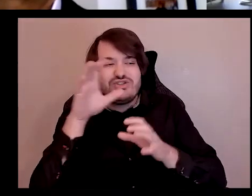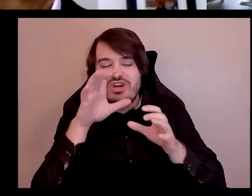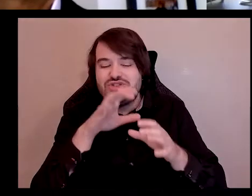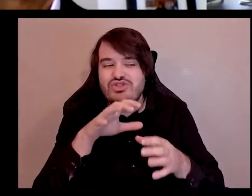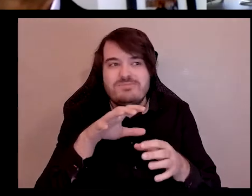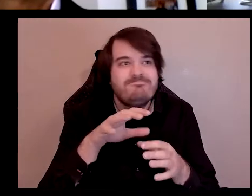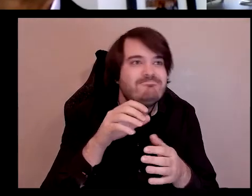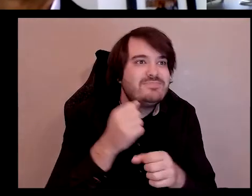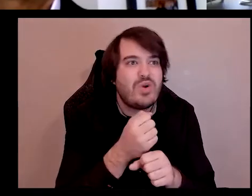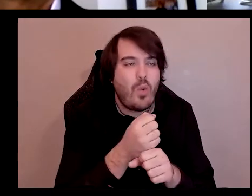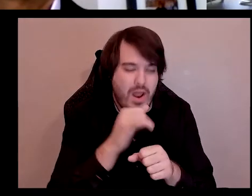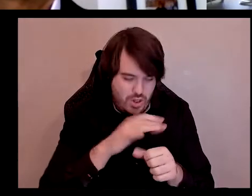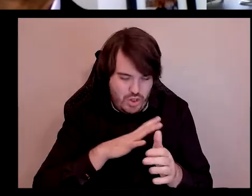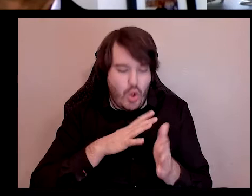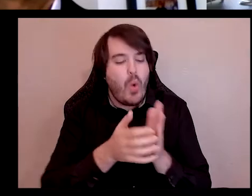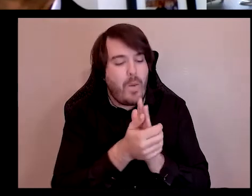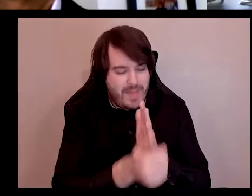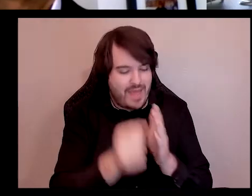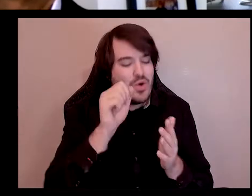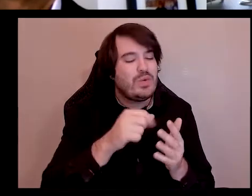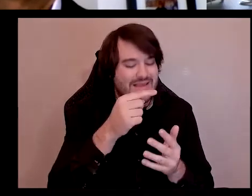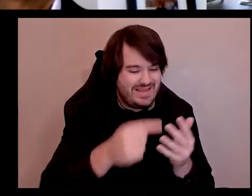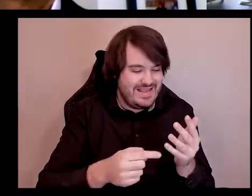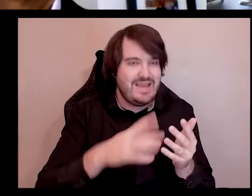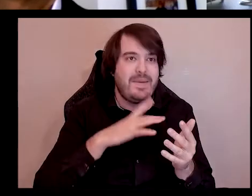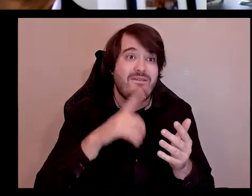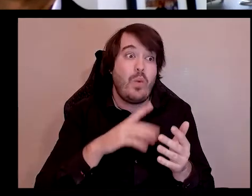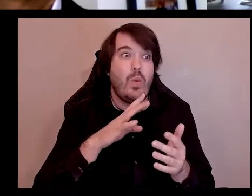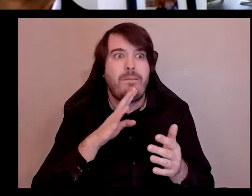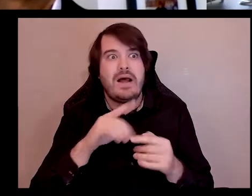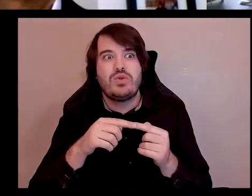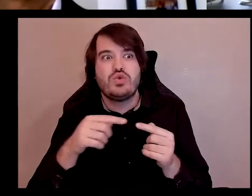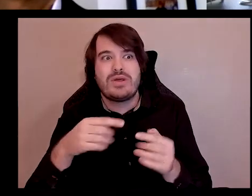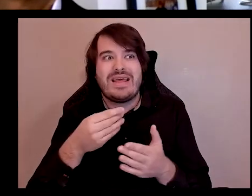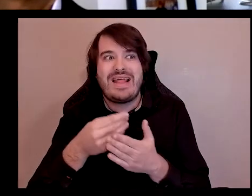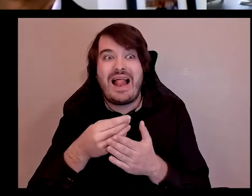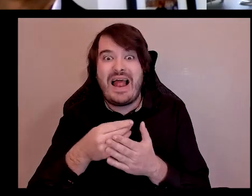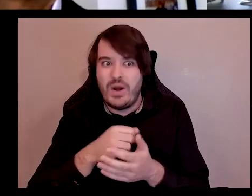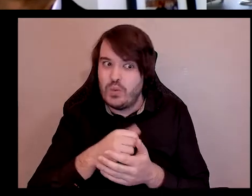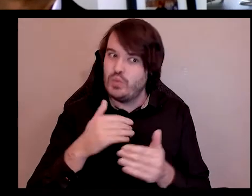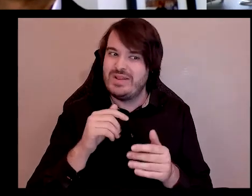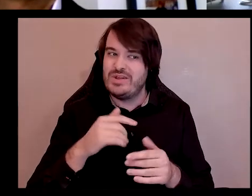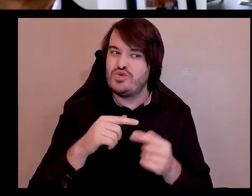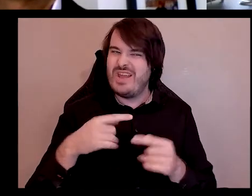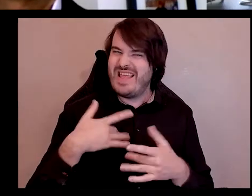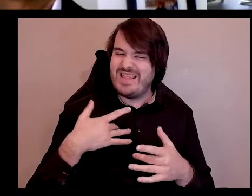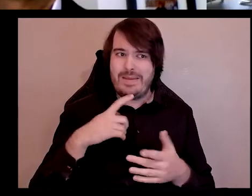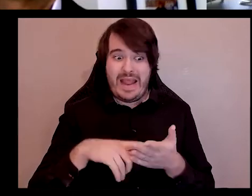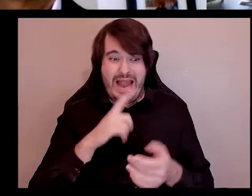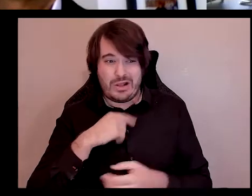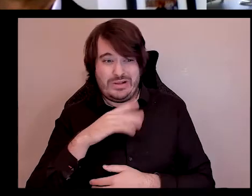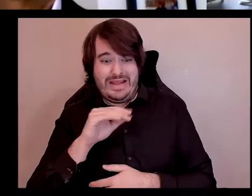aussi difficile à aborder lorsqu'on est en recherche d'emploi. Et c'est la fameuse question de « j'ai mes compétences, mais je dois aborder la question